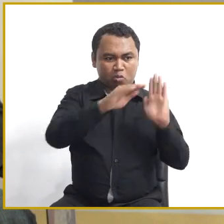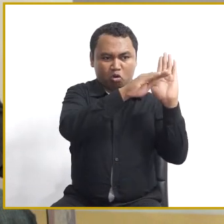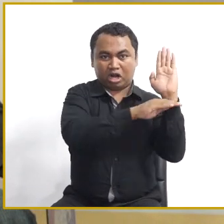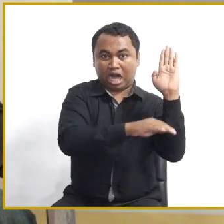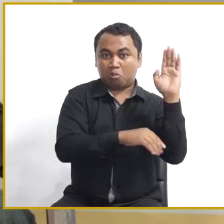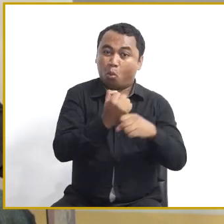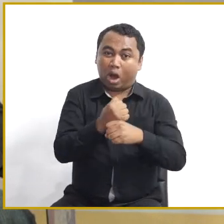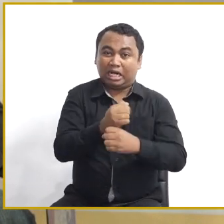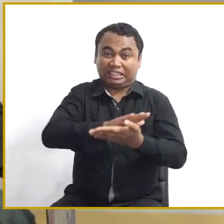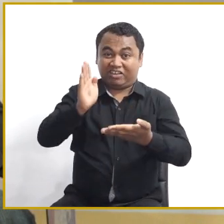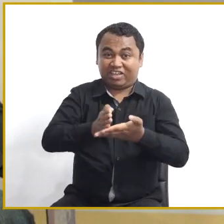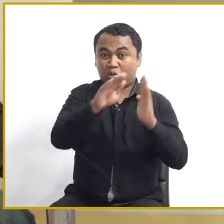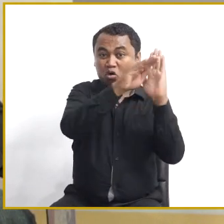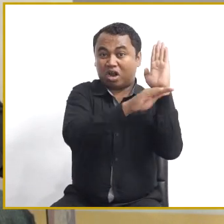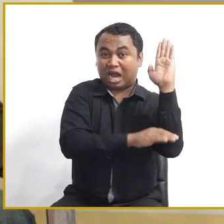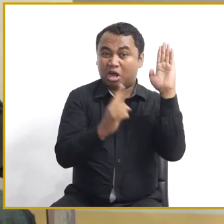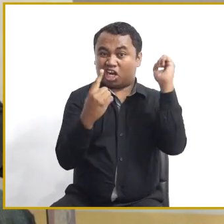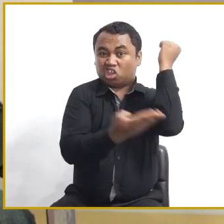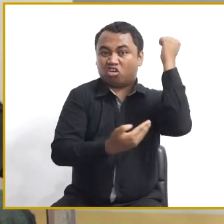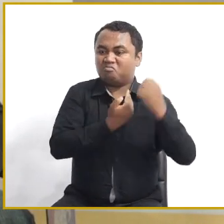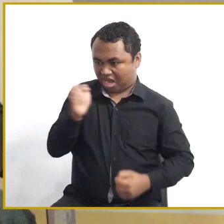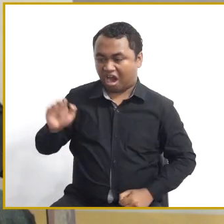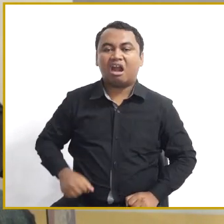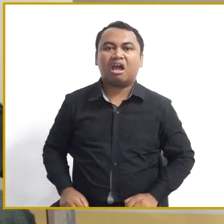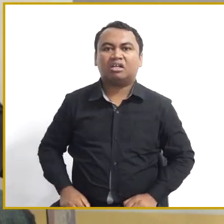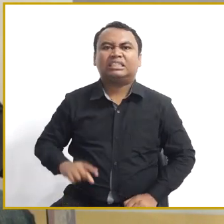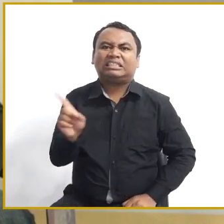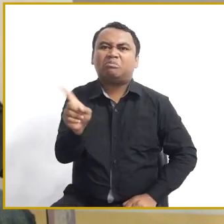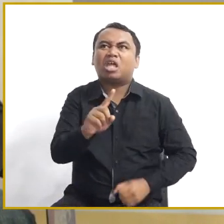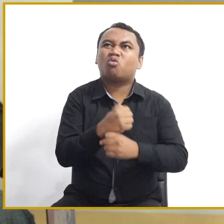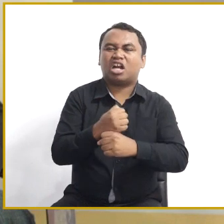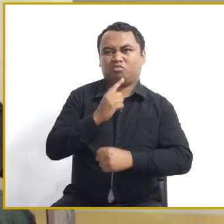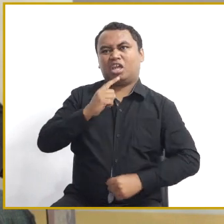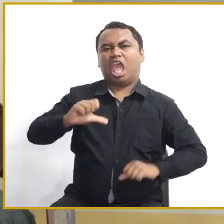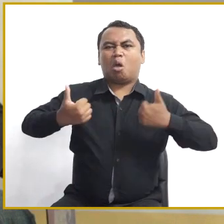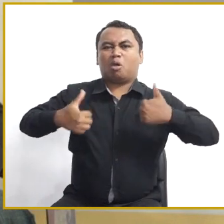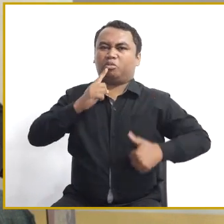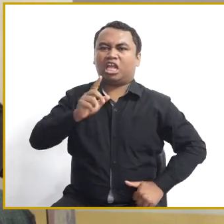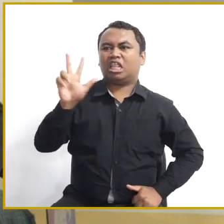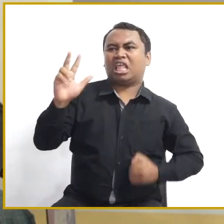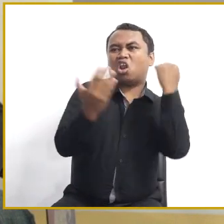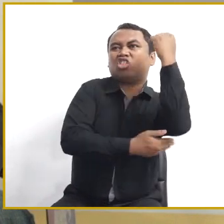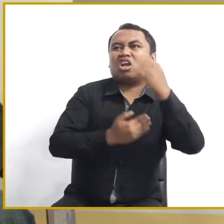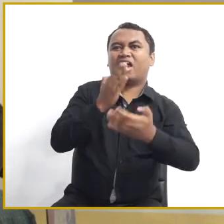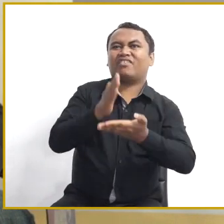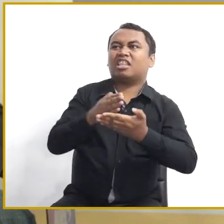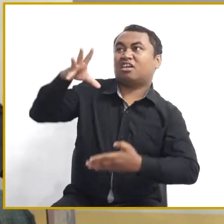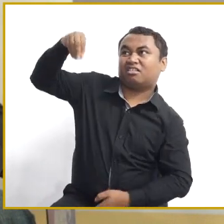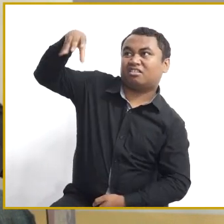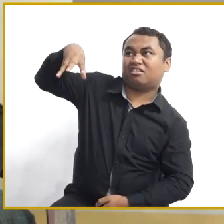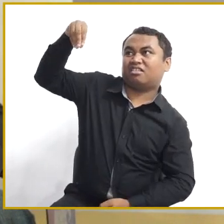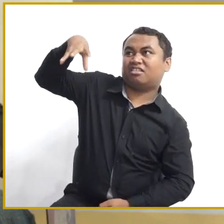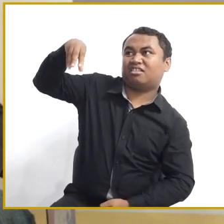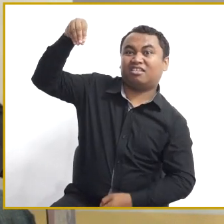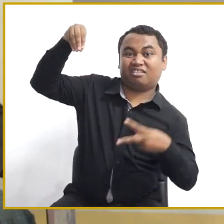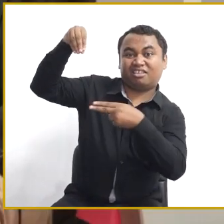voalohany miala fa tsy hoe telo volana taperina ny delestage a dia afaka telo taona mbola tsisy a dia lasa ohatra ny hoe vitavita ho azy le